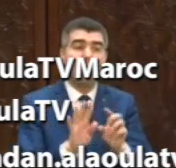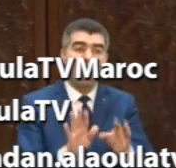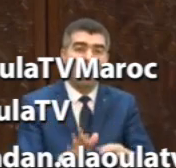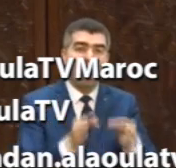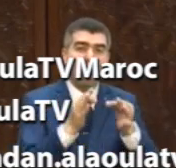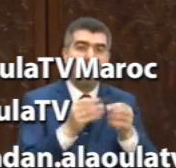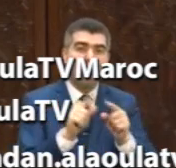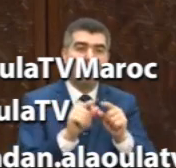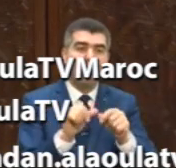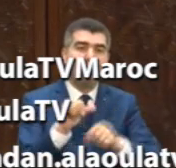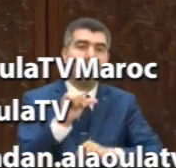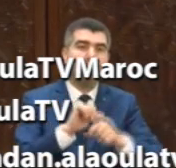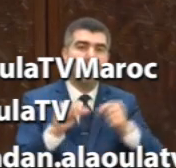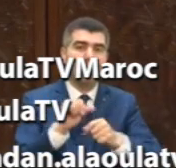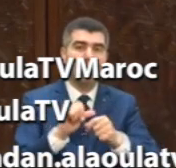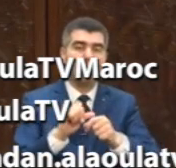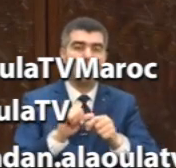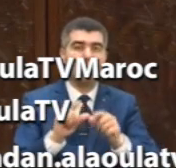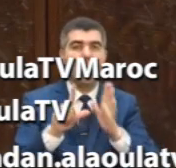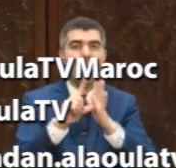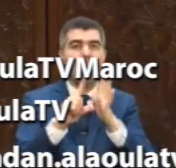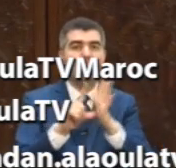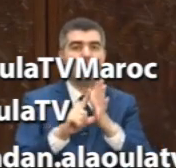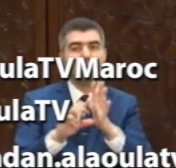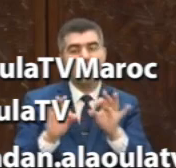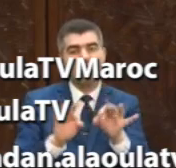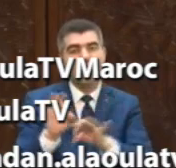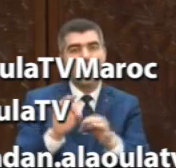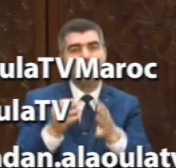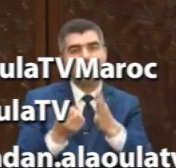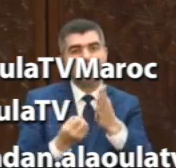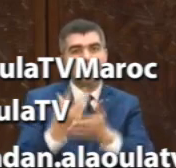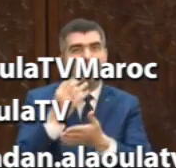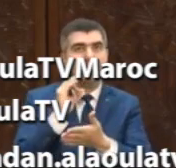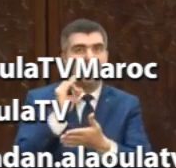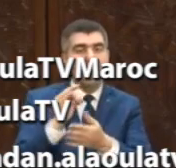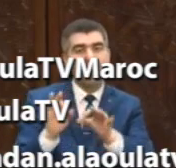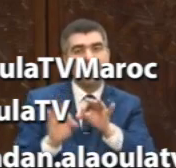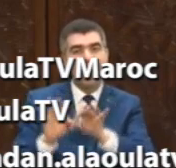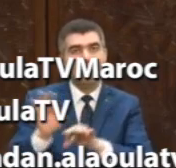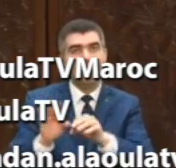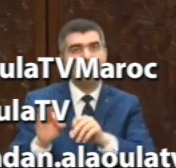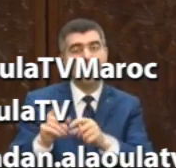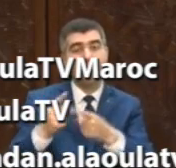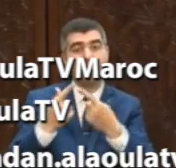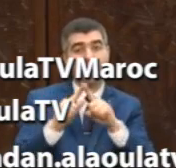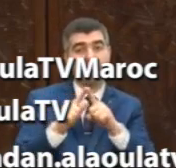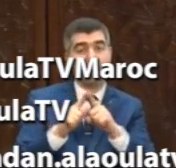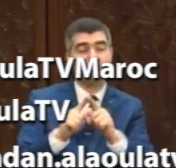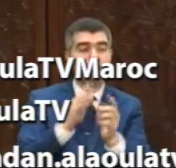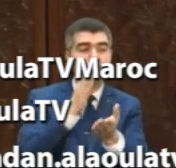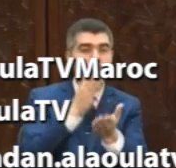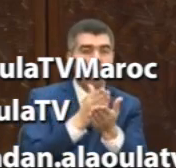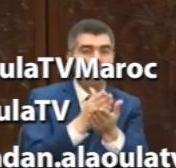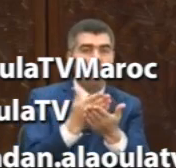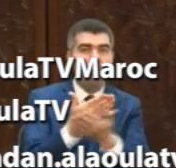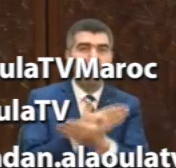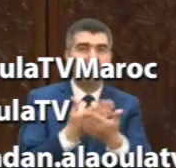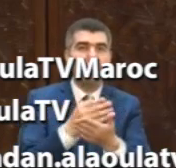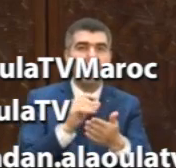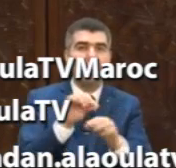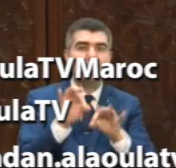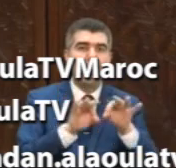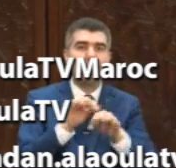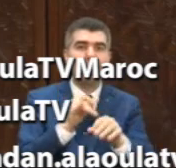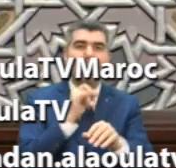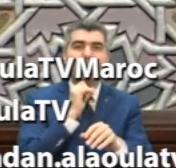تعديل الاستراتيجية ولما لا إحداث إجراءات جديدة في الاستراتيجية الوطنية على أساس تقويم ما يمكن تقويمه أو إعادة النظر في الإجراءات اللي تنقوم